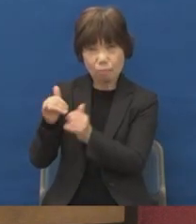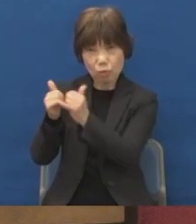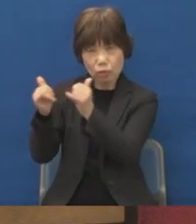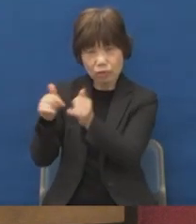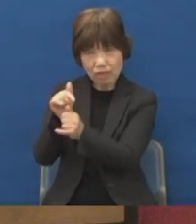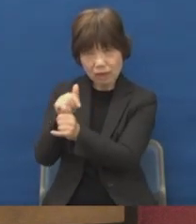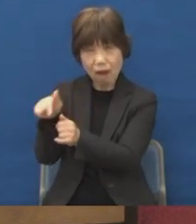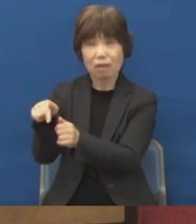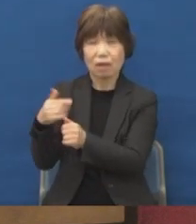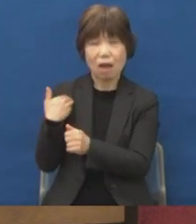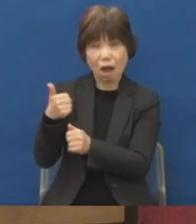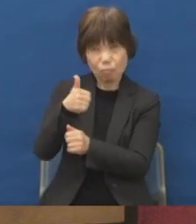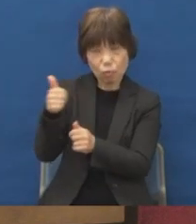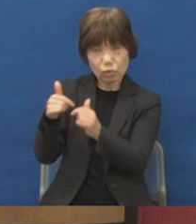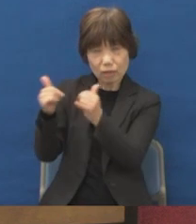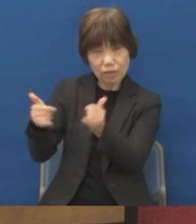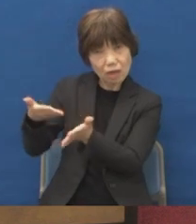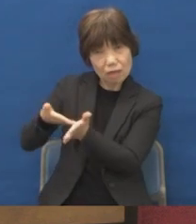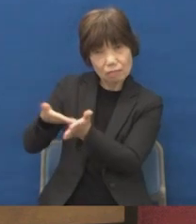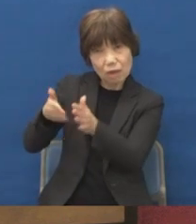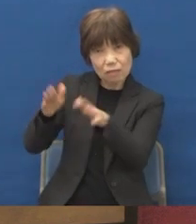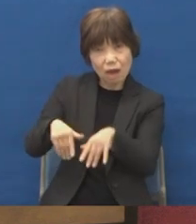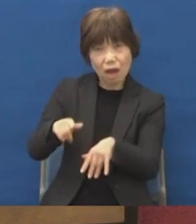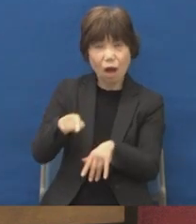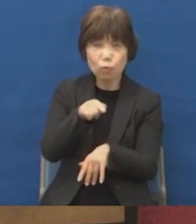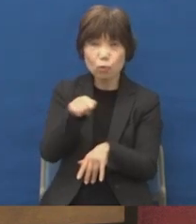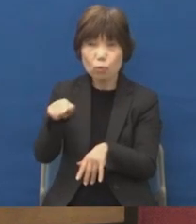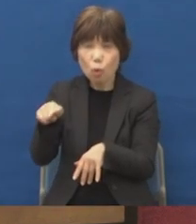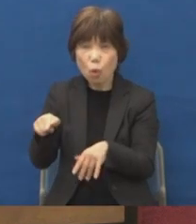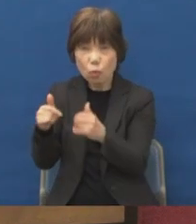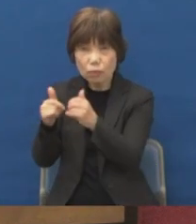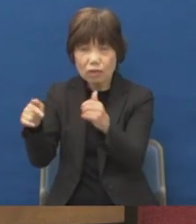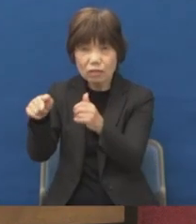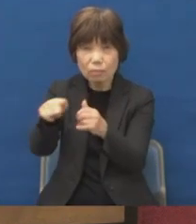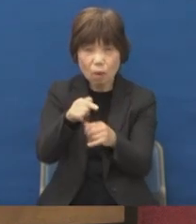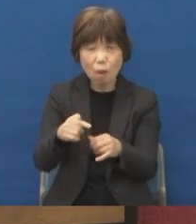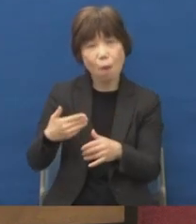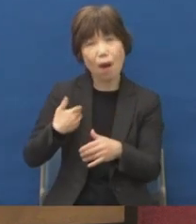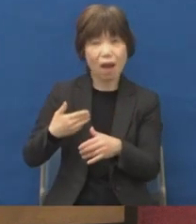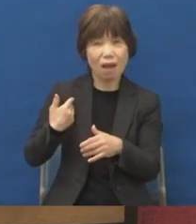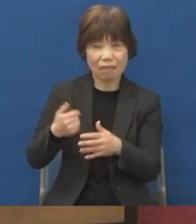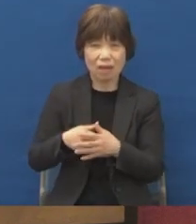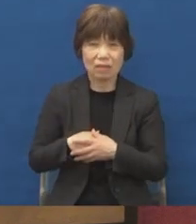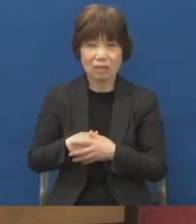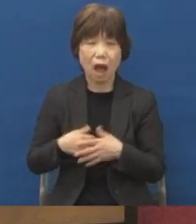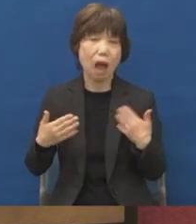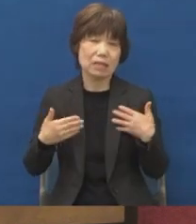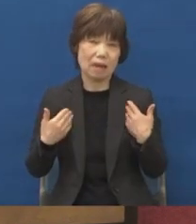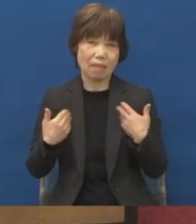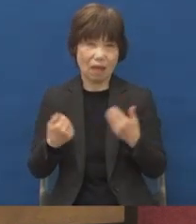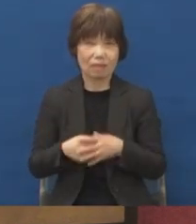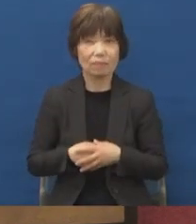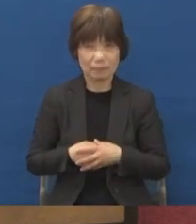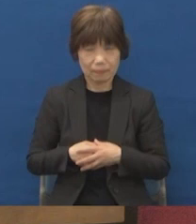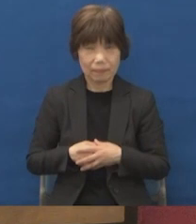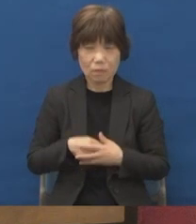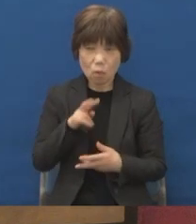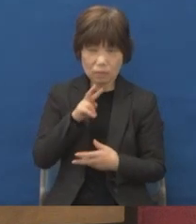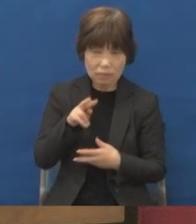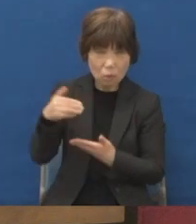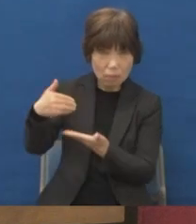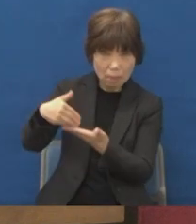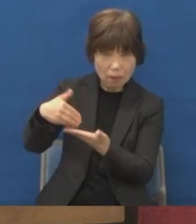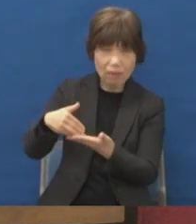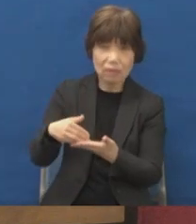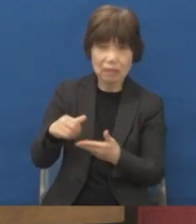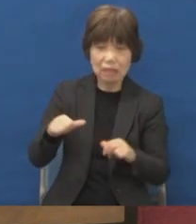査会で弁明しましたが、どの幹部もわからない、知らないと述べるのみで、自民党から